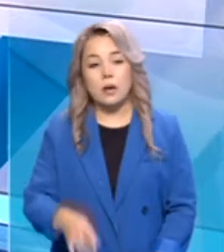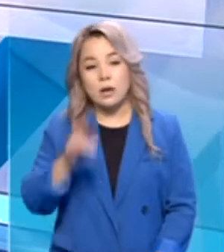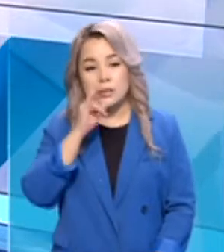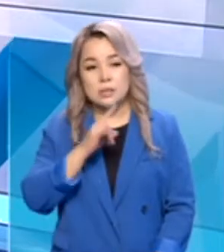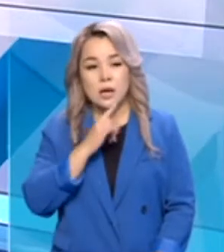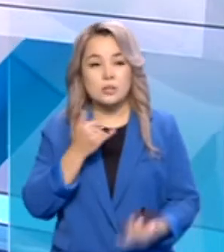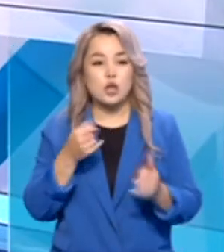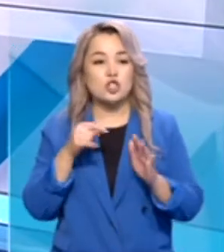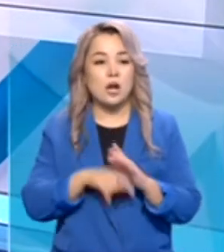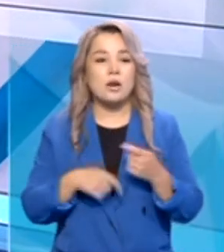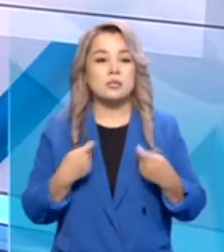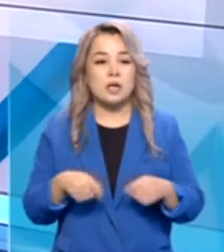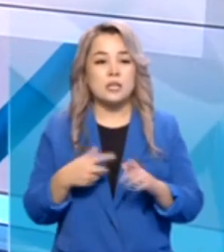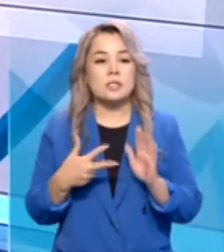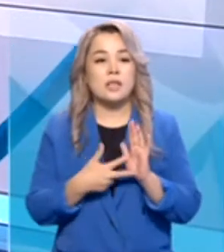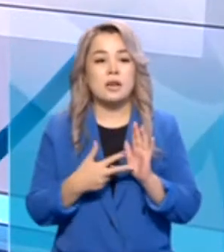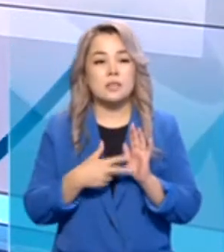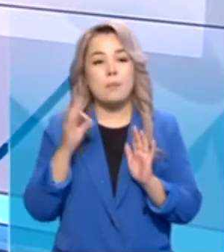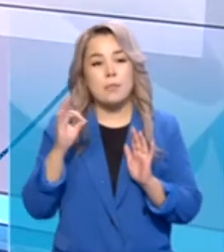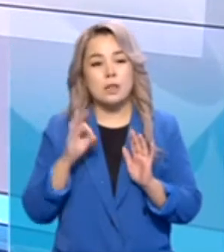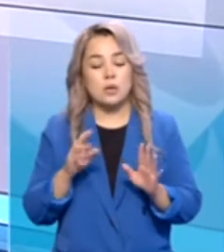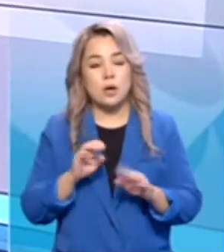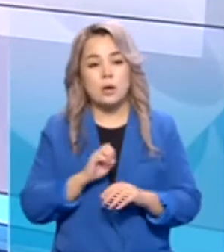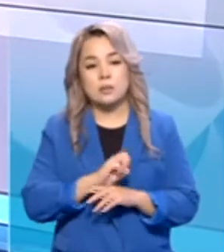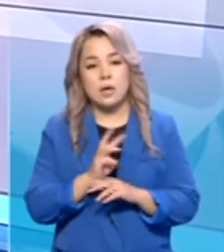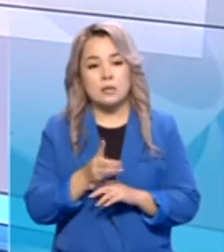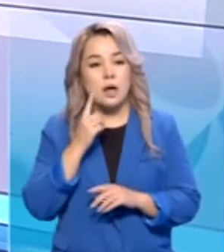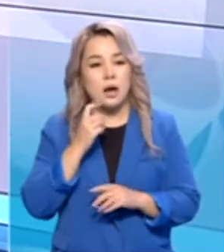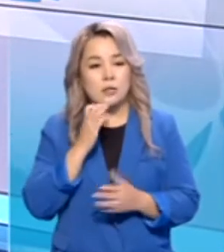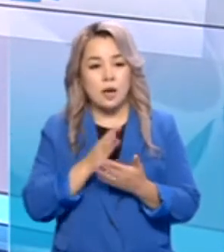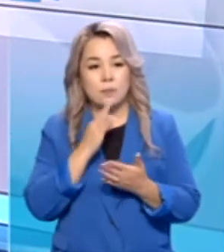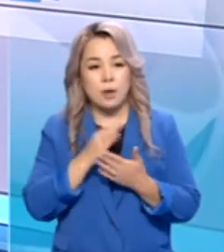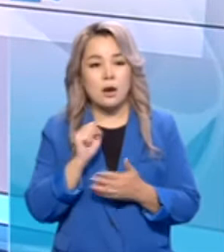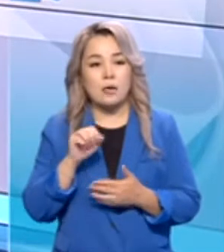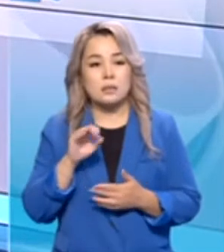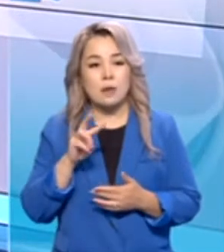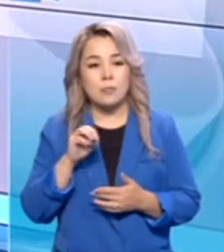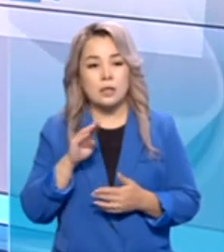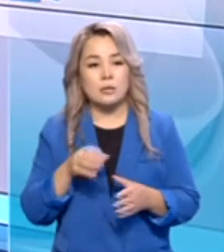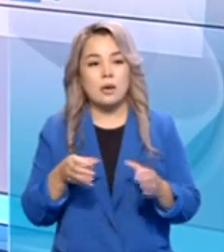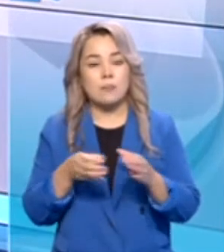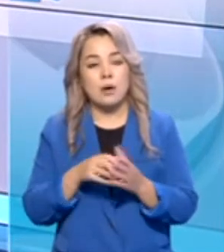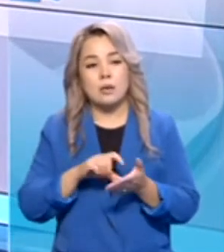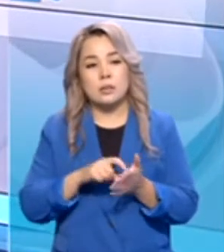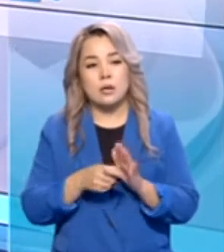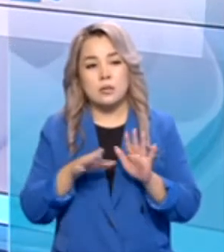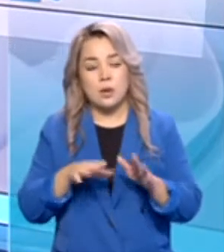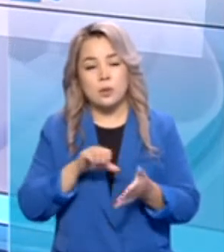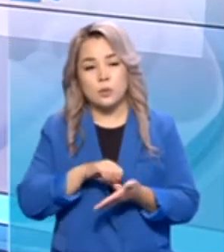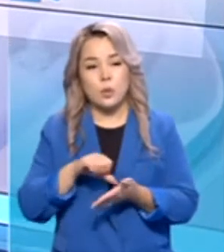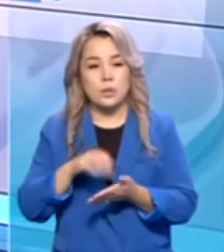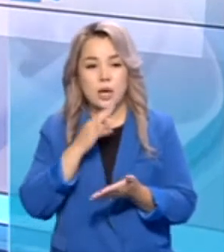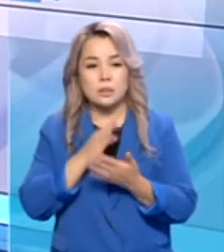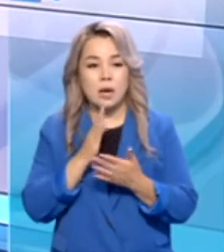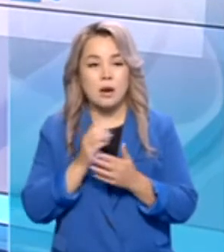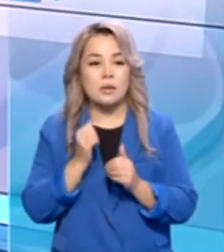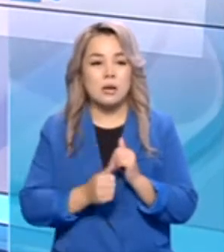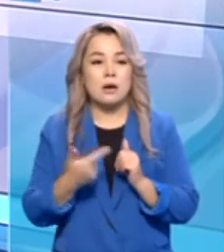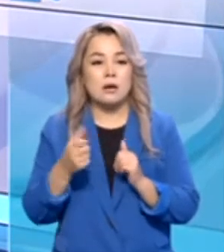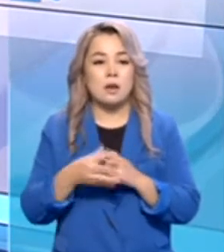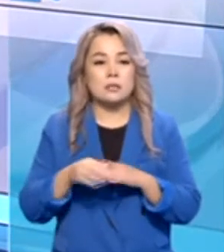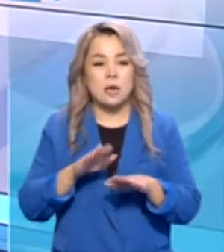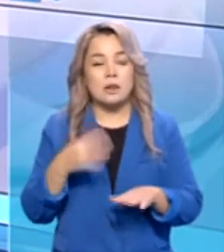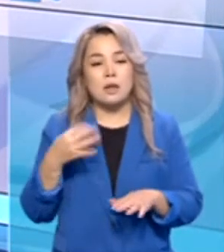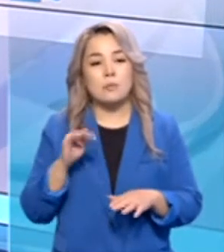Қазақстан қазір ішкі нарықтың тек 8% ғана қантпен қамтып отыр. Атамекен кәсіпкерлер палатасының өкілдері осылай дейді. Әр гектардан 40 мың